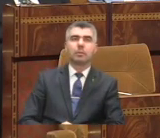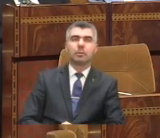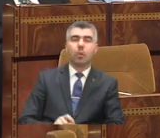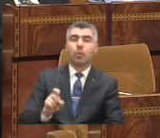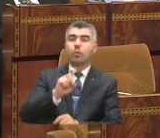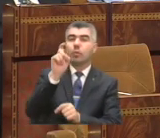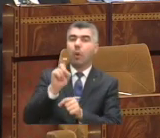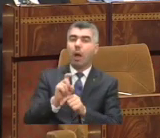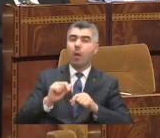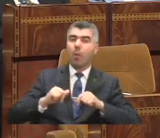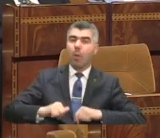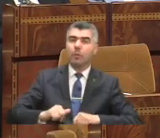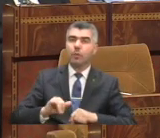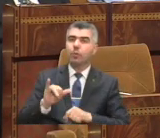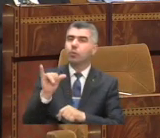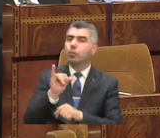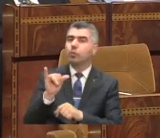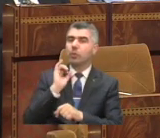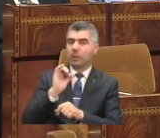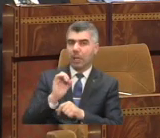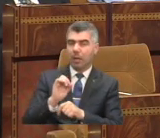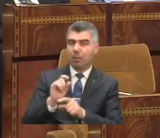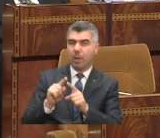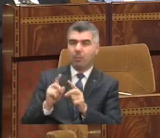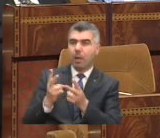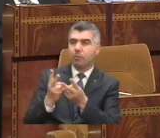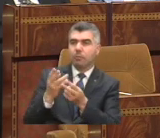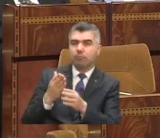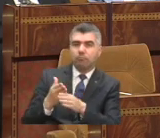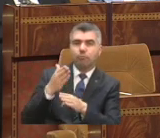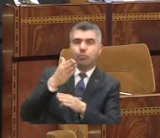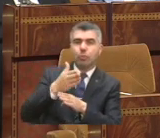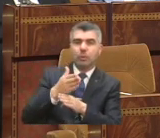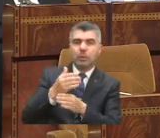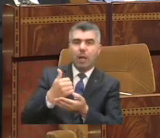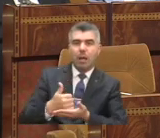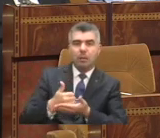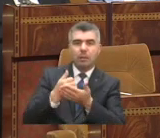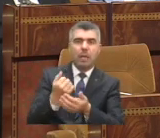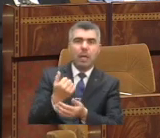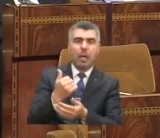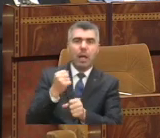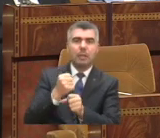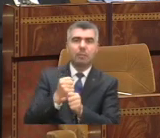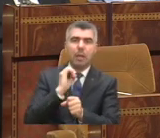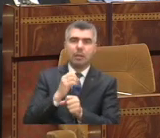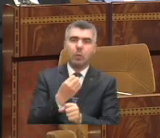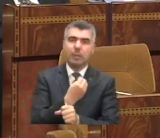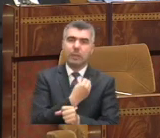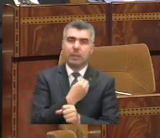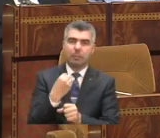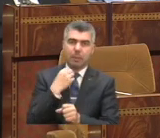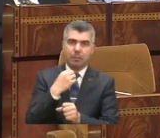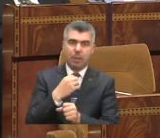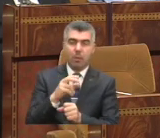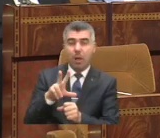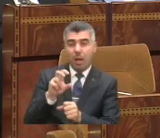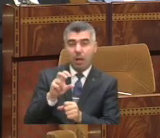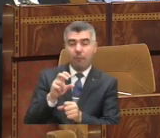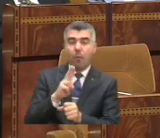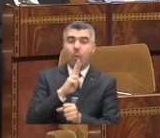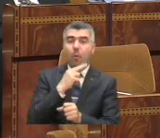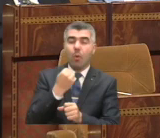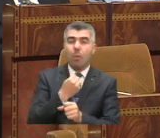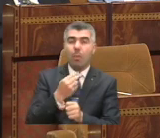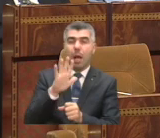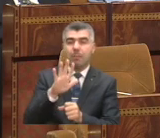سيد الوزير عن كيفية تعزيز جاذبية الولوج لأسلاك قطاع الصحة، مع العلم أن الحكومة خصصت